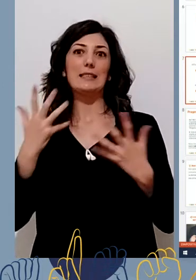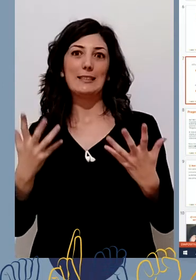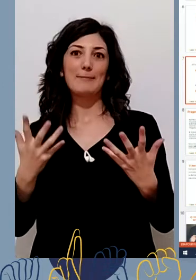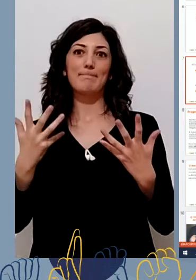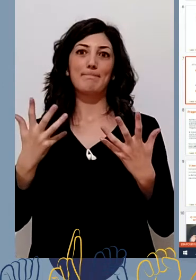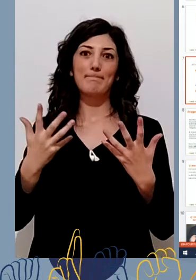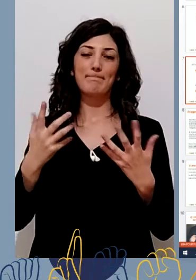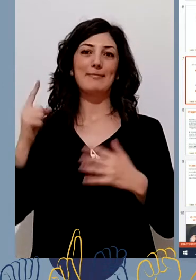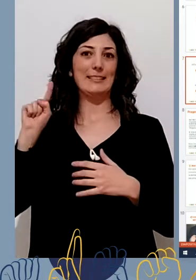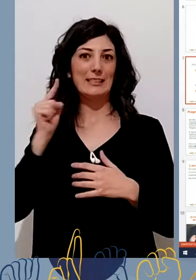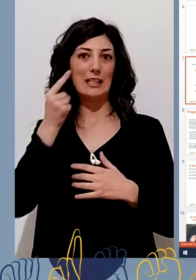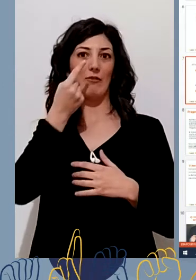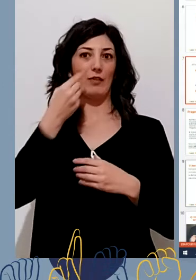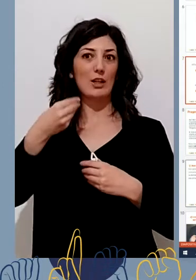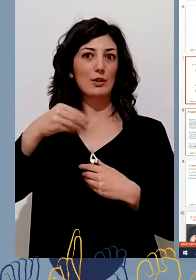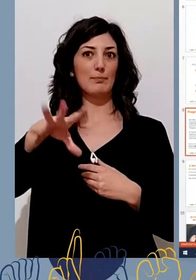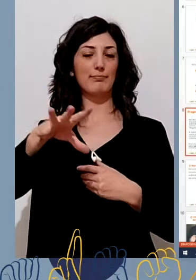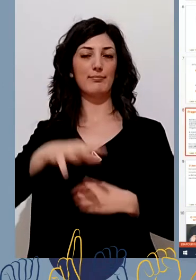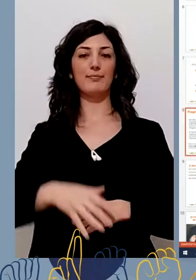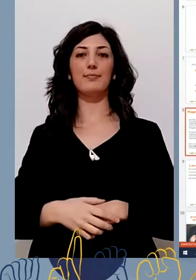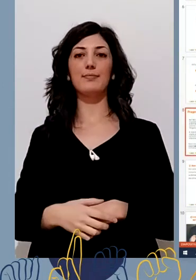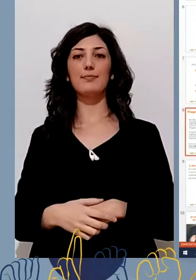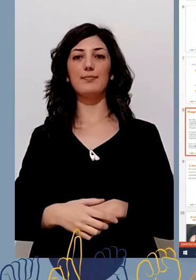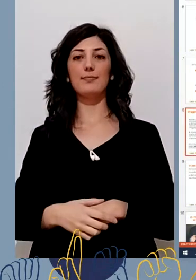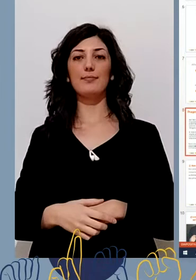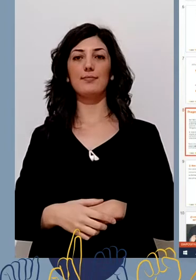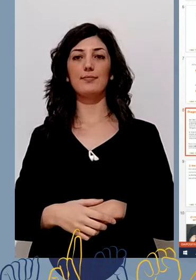trasmettere. Possiamo andare avanti.